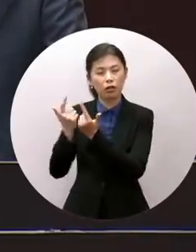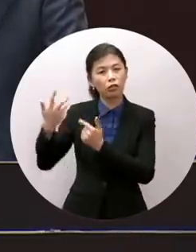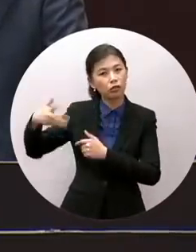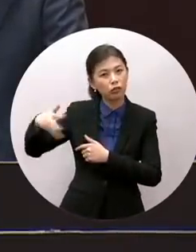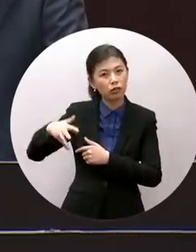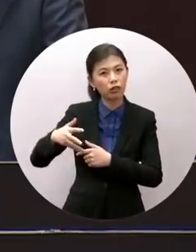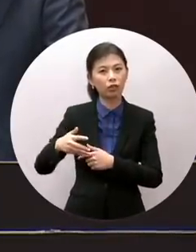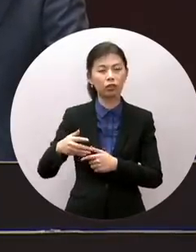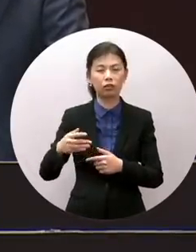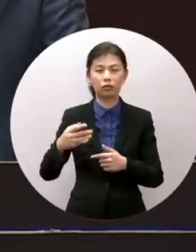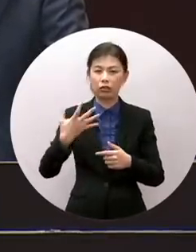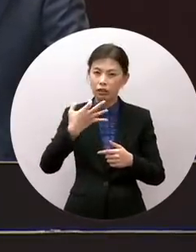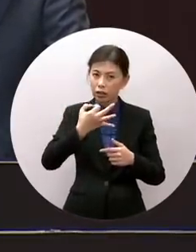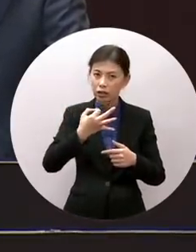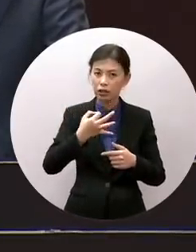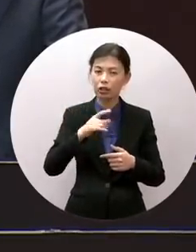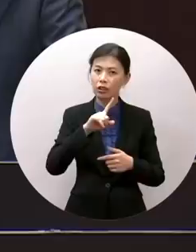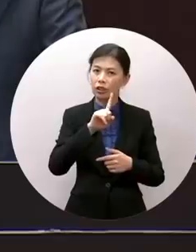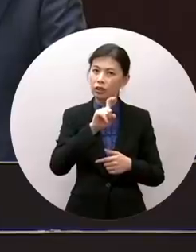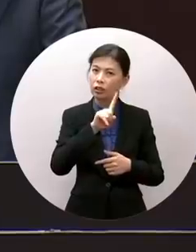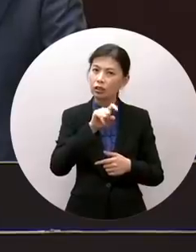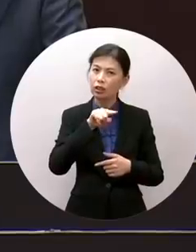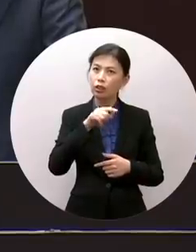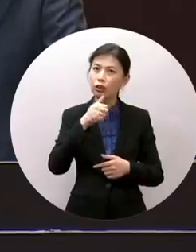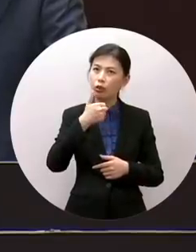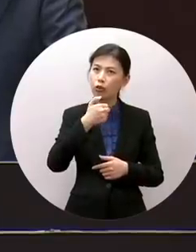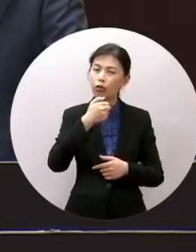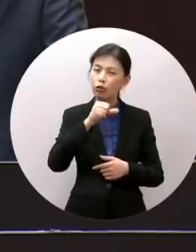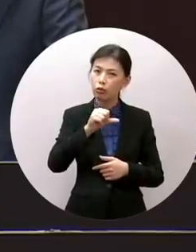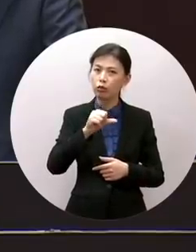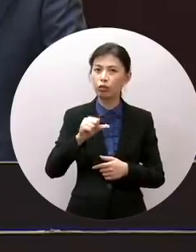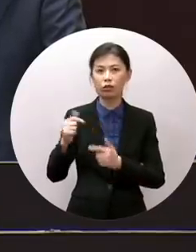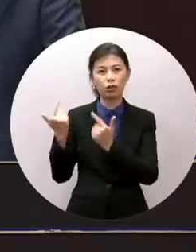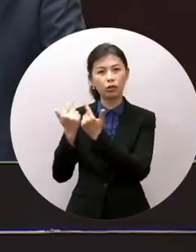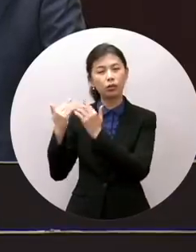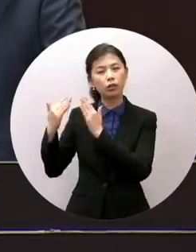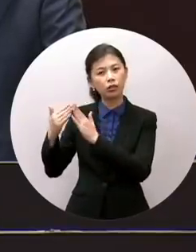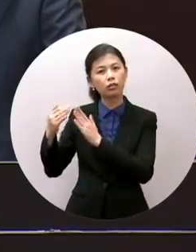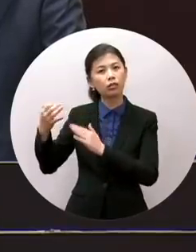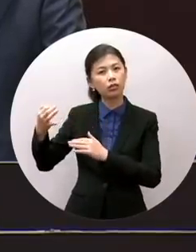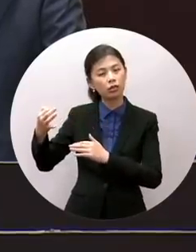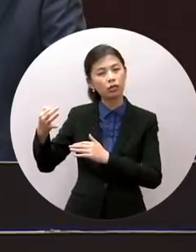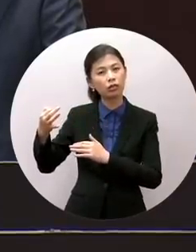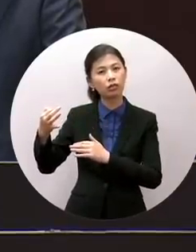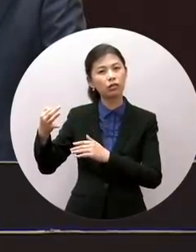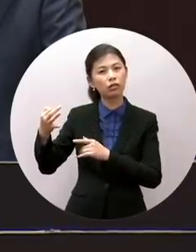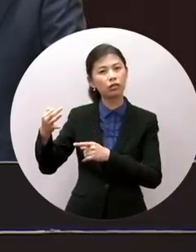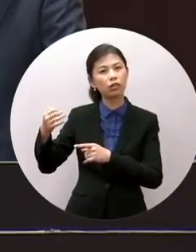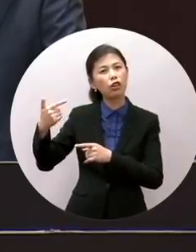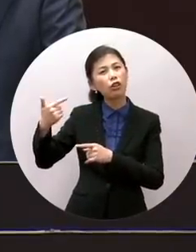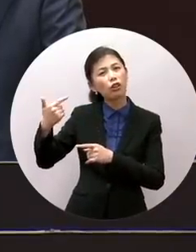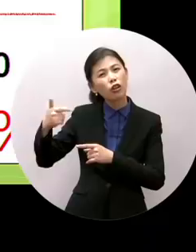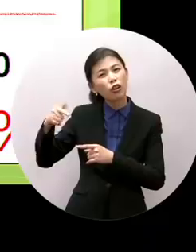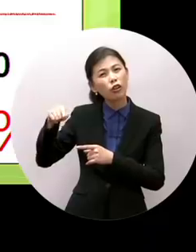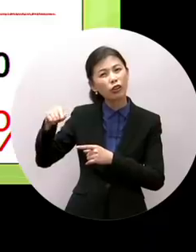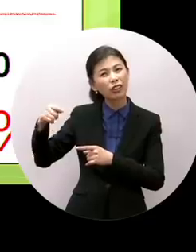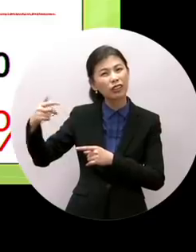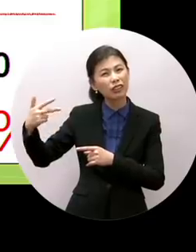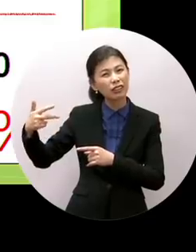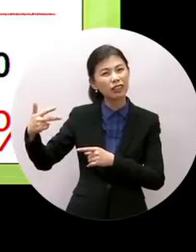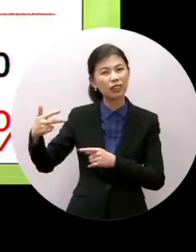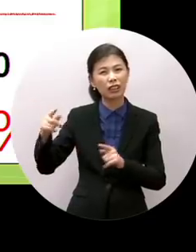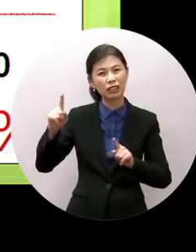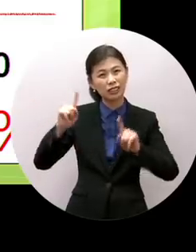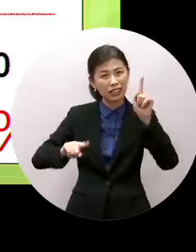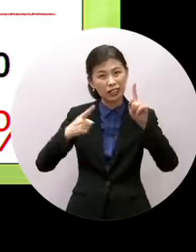吼，11.55块，咱的新因为台北市，吼，因只6.7，所以讲差一